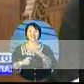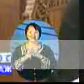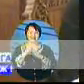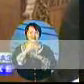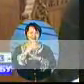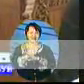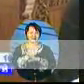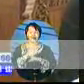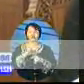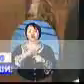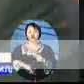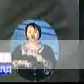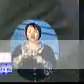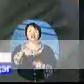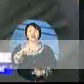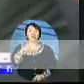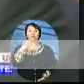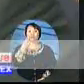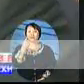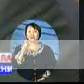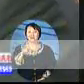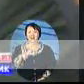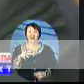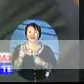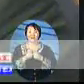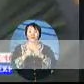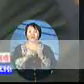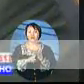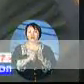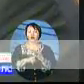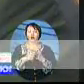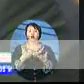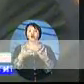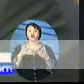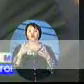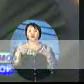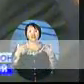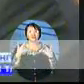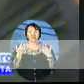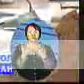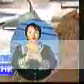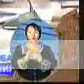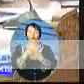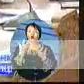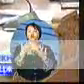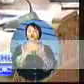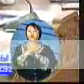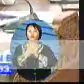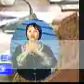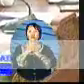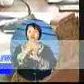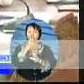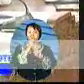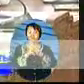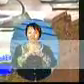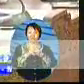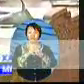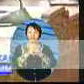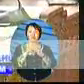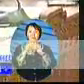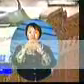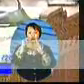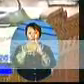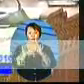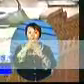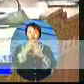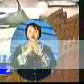тэмцлээ чангатахыг гэсэн саналтай байна. Тухайлбал олон нийтийн үзэр үйлчилгээний газар тамхи татахгүй байх, бас дотоод орчинд тамхи татахыг хориглох саналыг